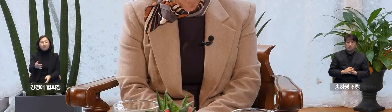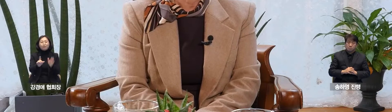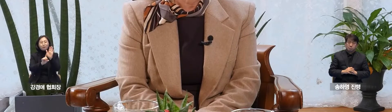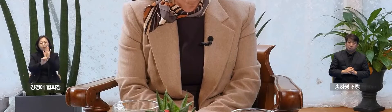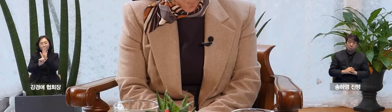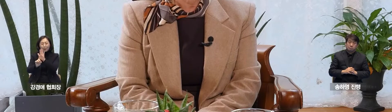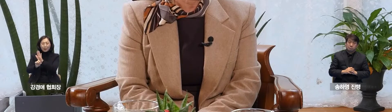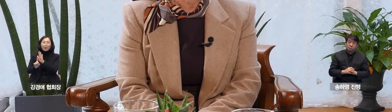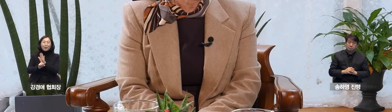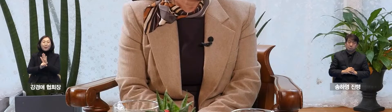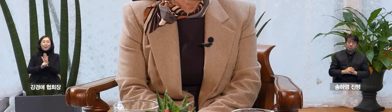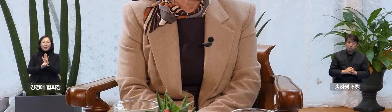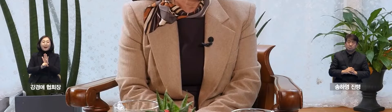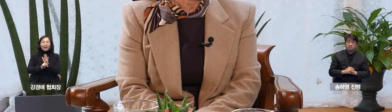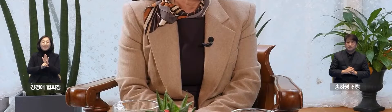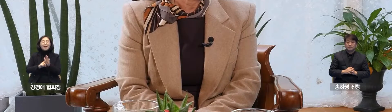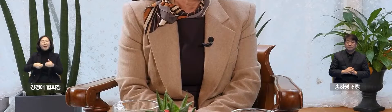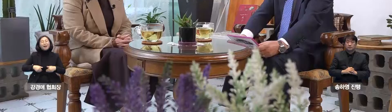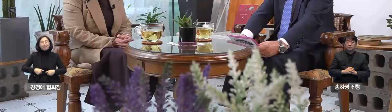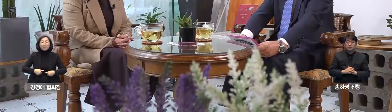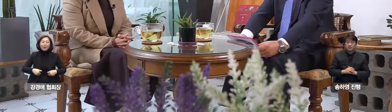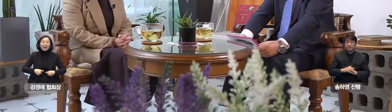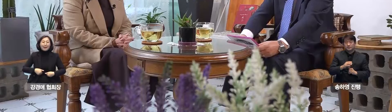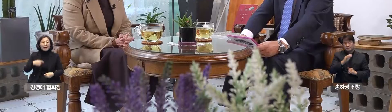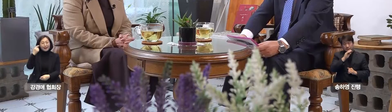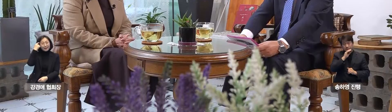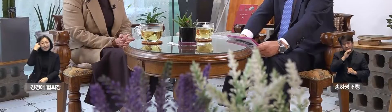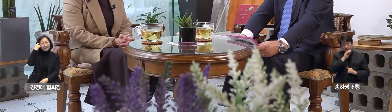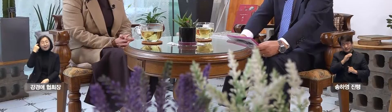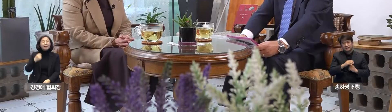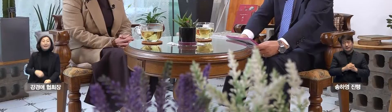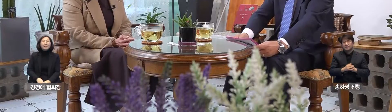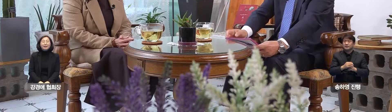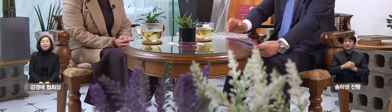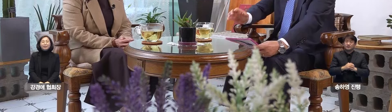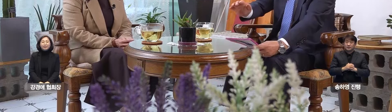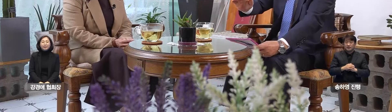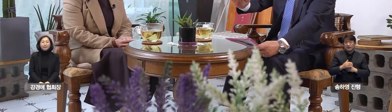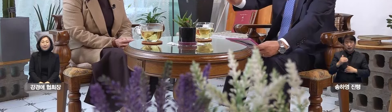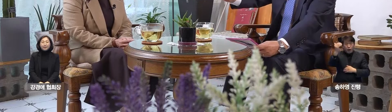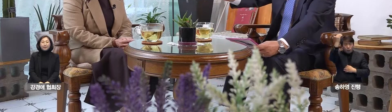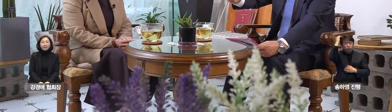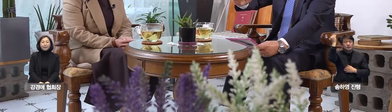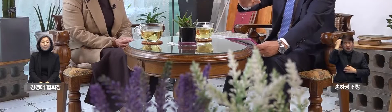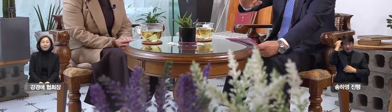이런 것들이 꼭 필요하지 않을까라는 생각을 그렇습니다. 해보았습니다. 사실은 우리나라가